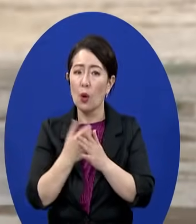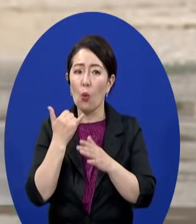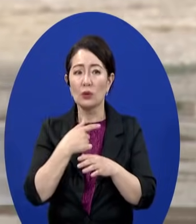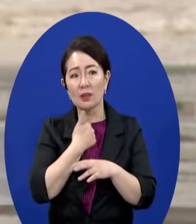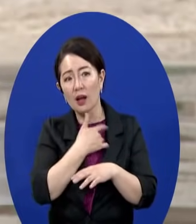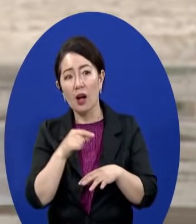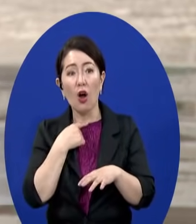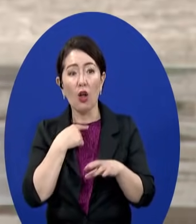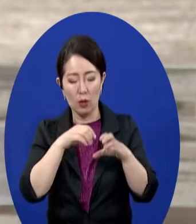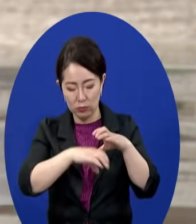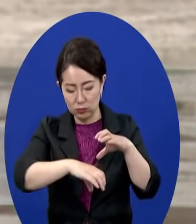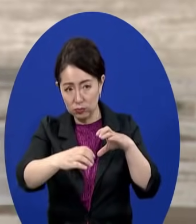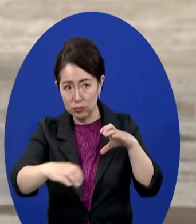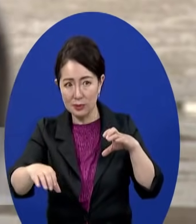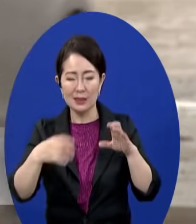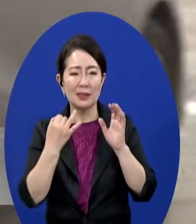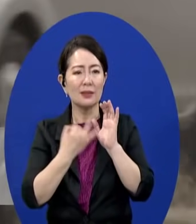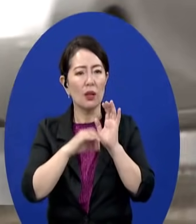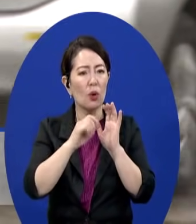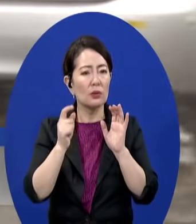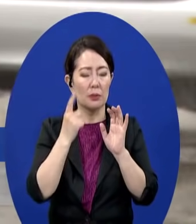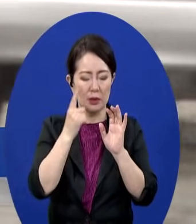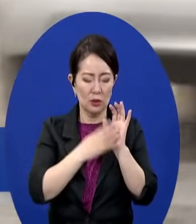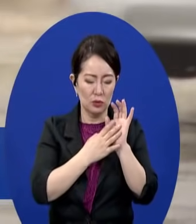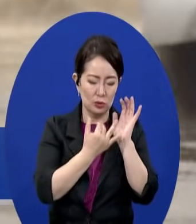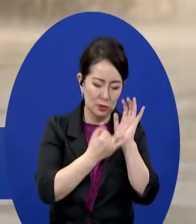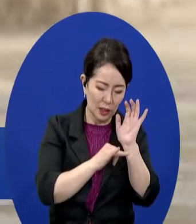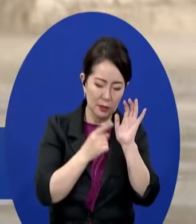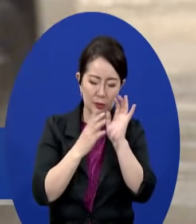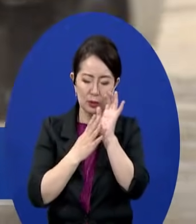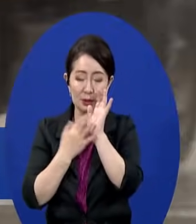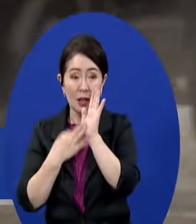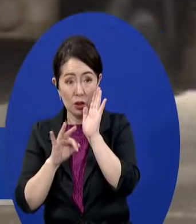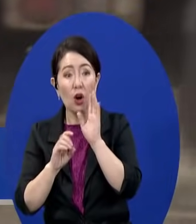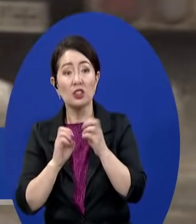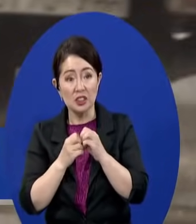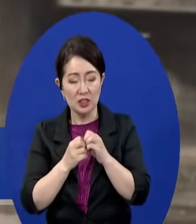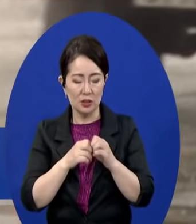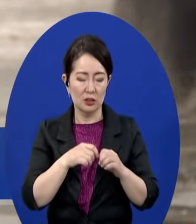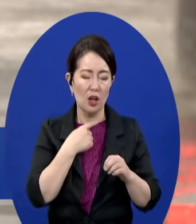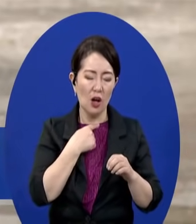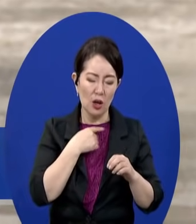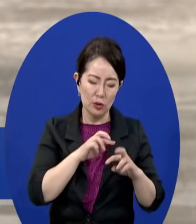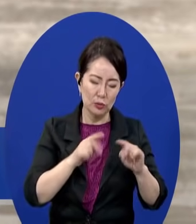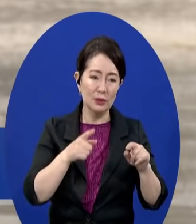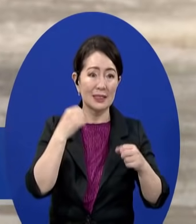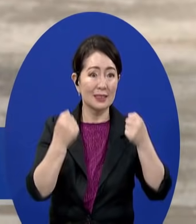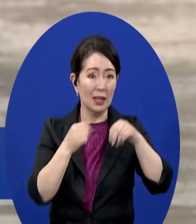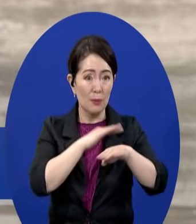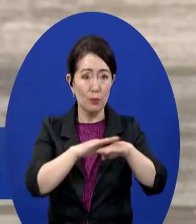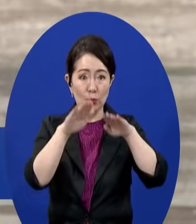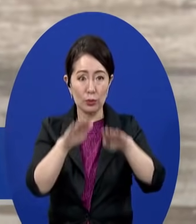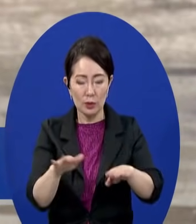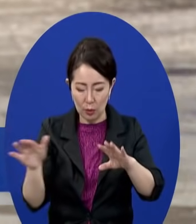зайлуулах хоолойнуудын 70% нь 1970-1980 онд хийгдсэн байдаг байна. За ус зайлуулах шугам хоолойг авто замын бүтээн